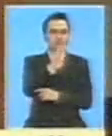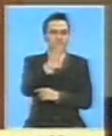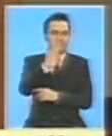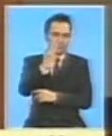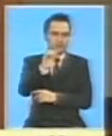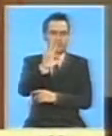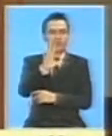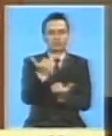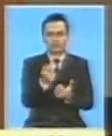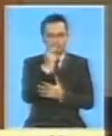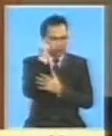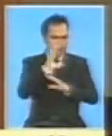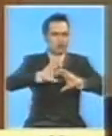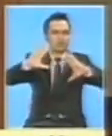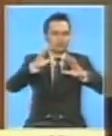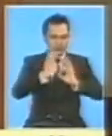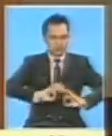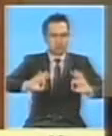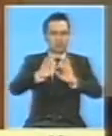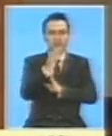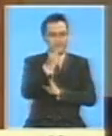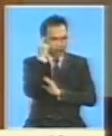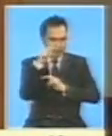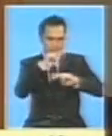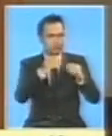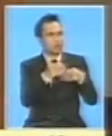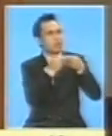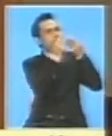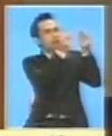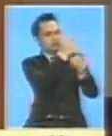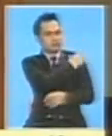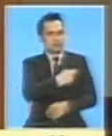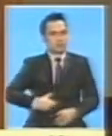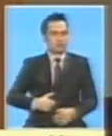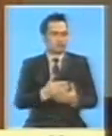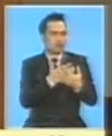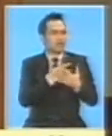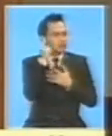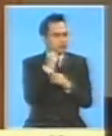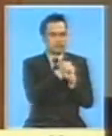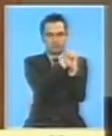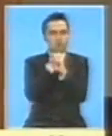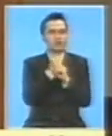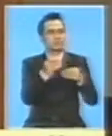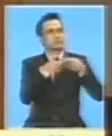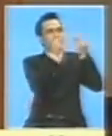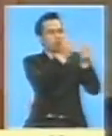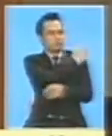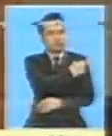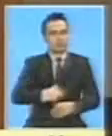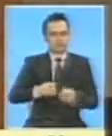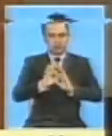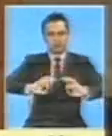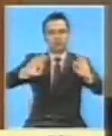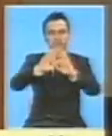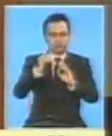ฐบาลถือว่าเป็นหน้าที่สำคัญอันยิ่งยวดที่จะเชิดชูสถาบันนี้ไว้ด้วยความจงรักภักดีและปกป้องรักษาพระบรมเดชานุภาพอันนี้ส